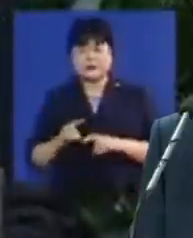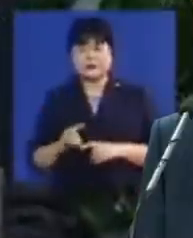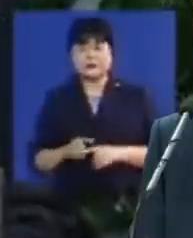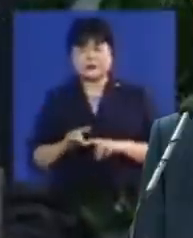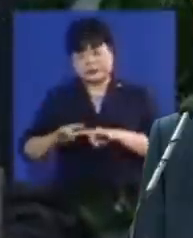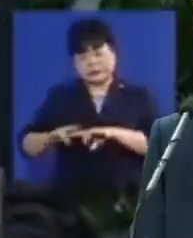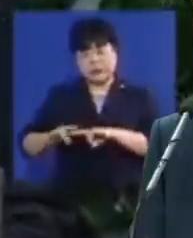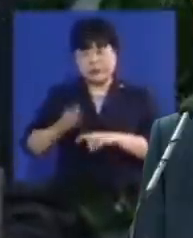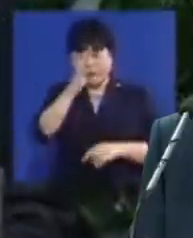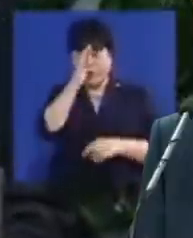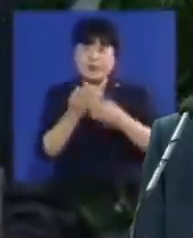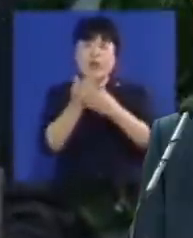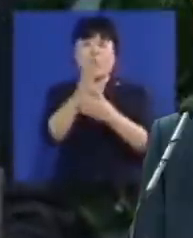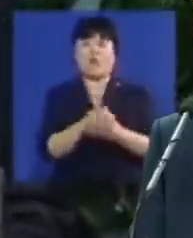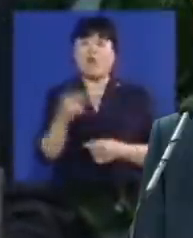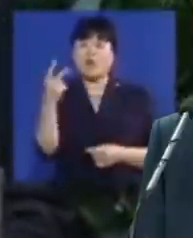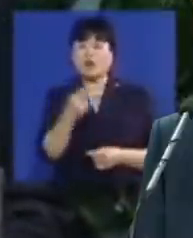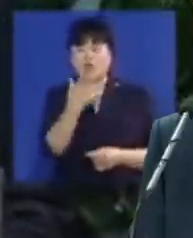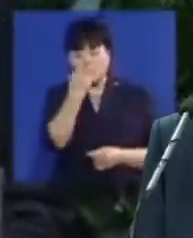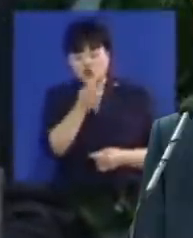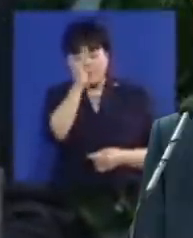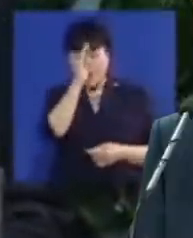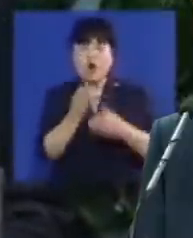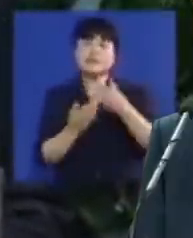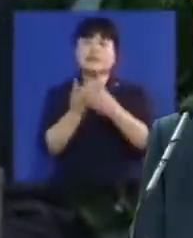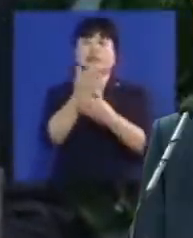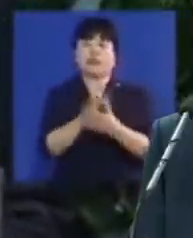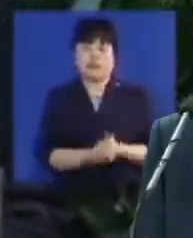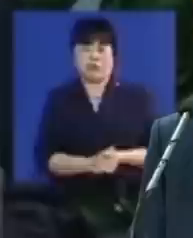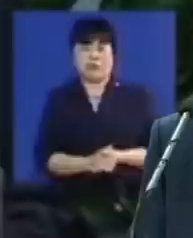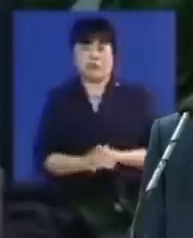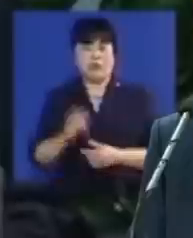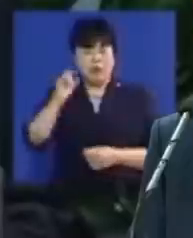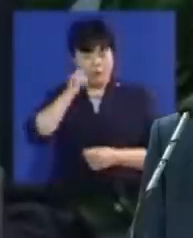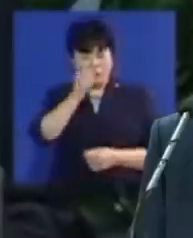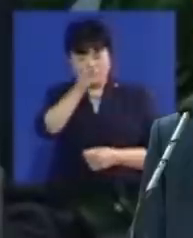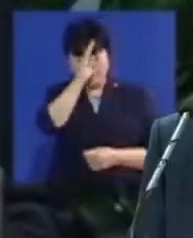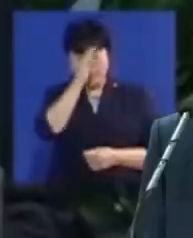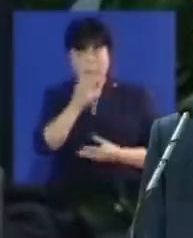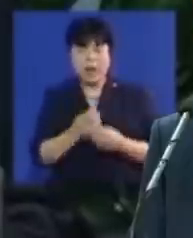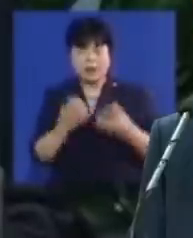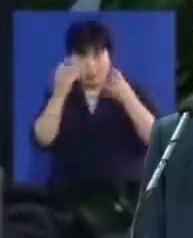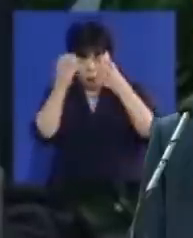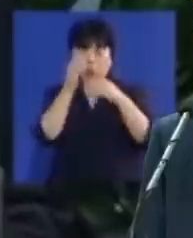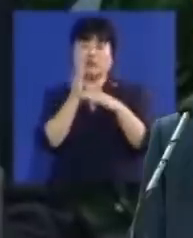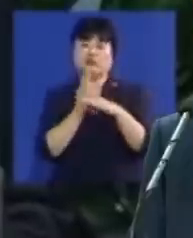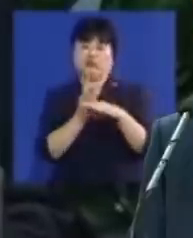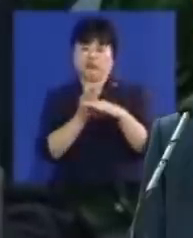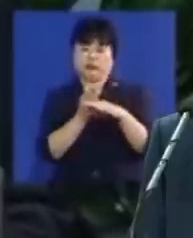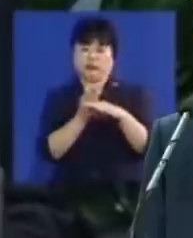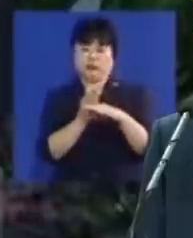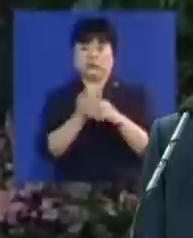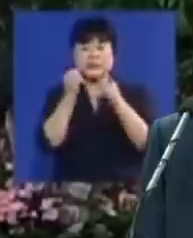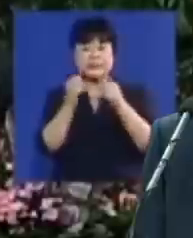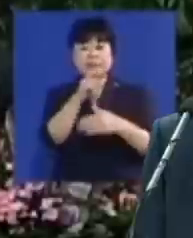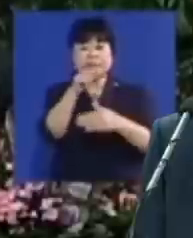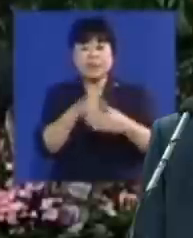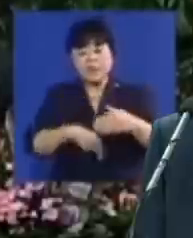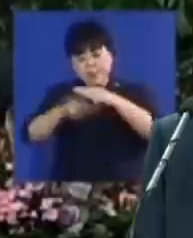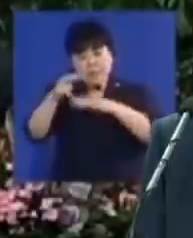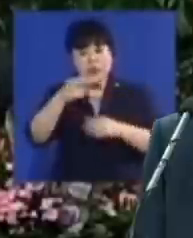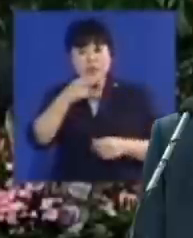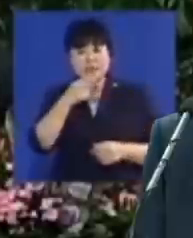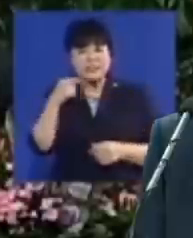신경통이 되고 우울증에 걸리고 생각할 수 없는 질병으로 고통하고 있는 것입니다. 우리의 삶에서 피할 수